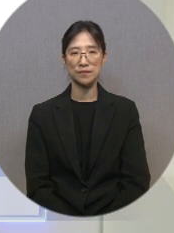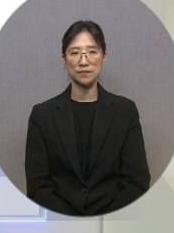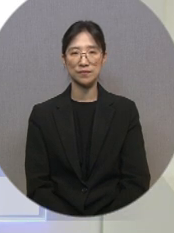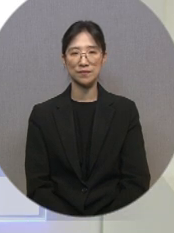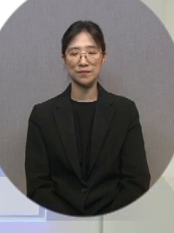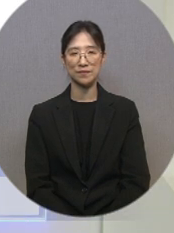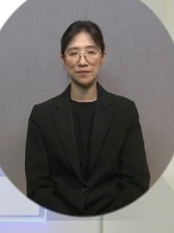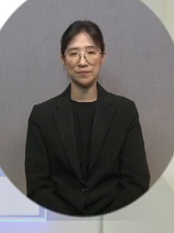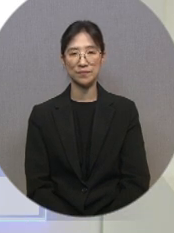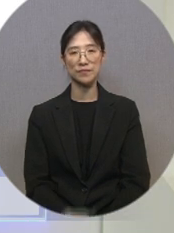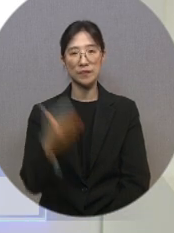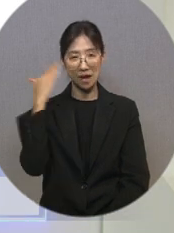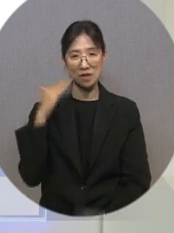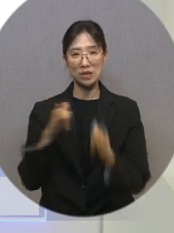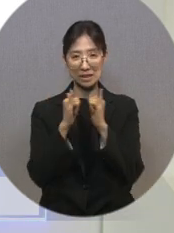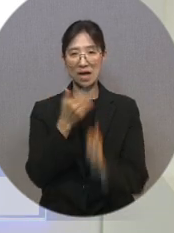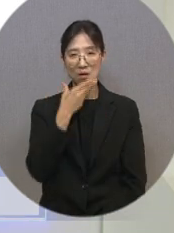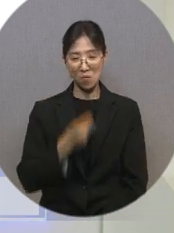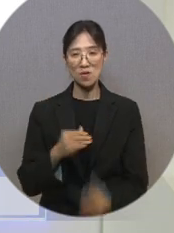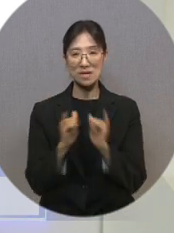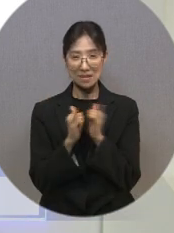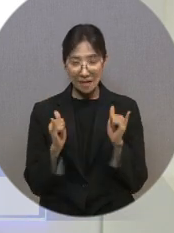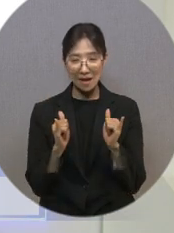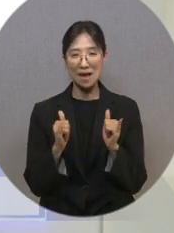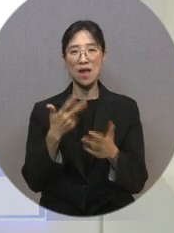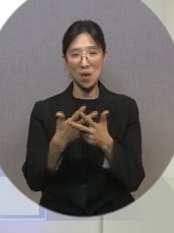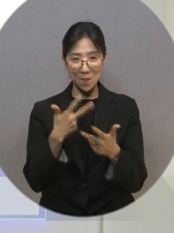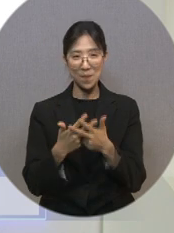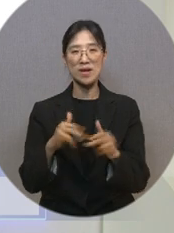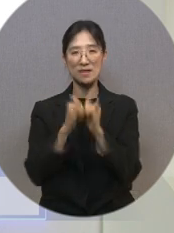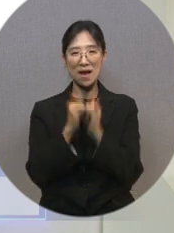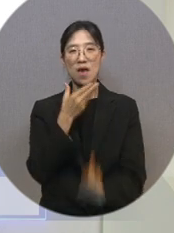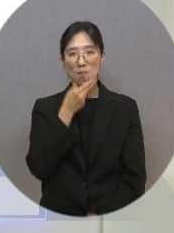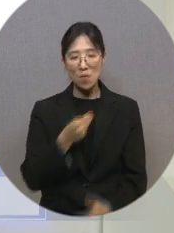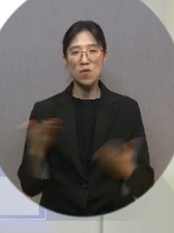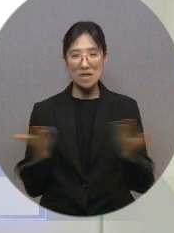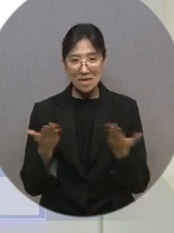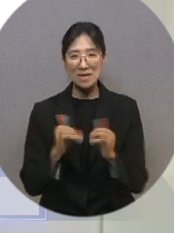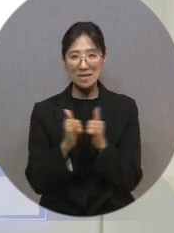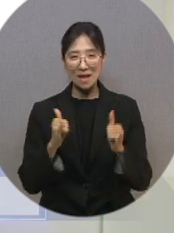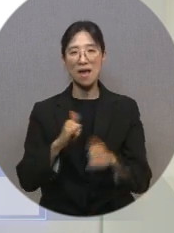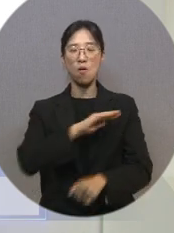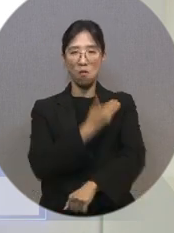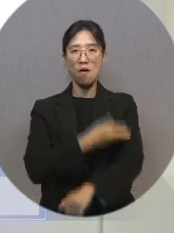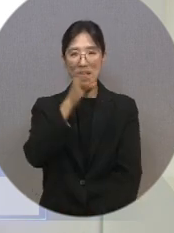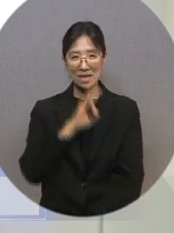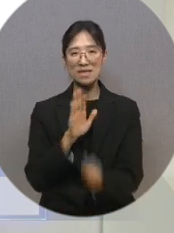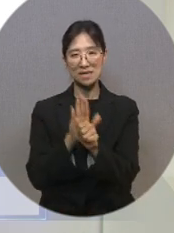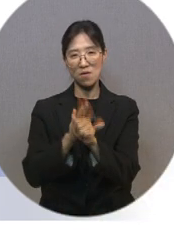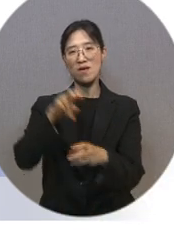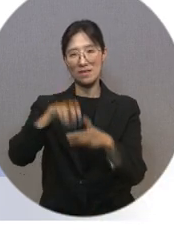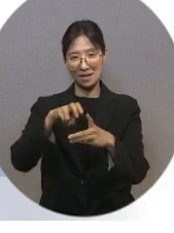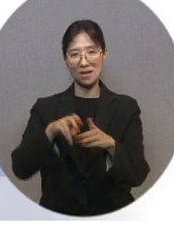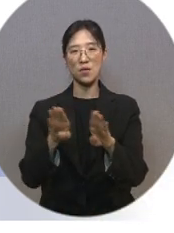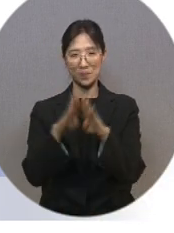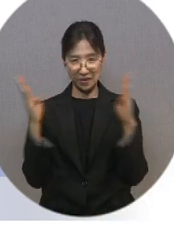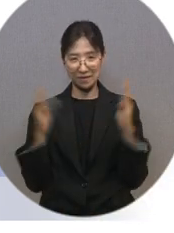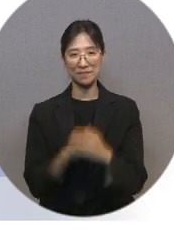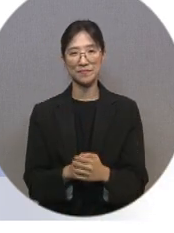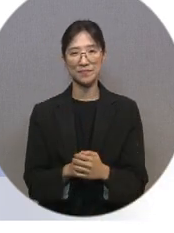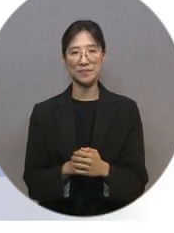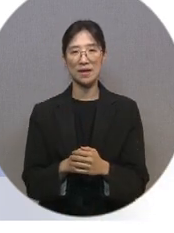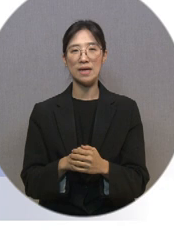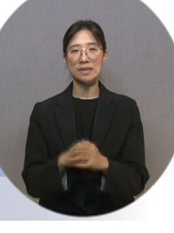다음 뉴스입니다 한국 사회복지사협회가 사회복지종사자 권익지원 센터를 개소했습니다 권익지원